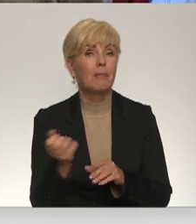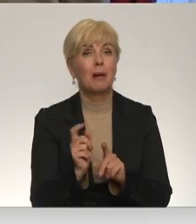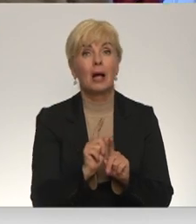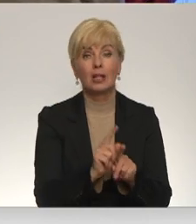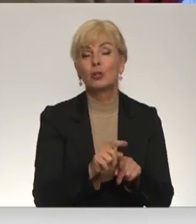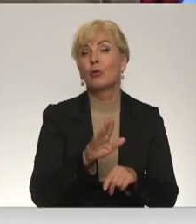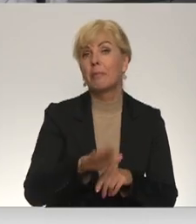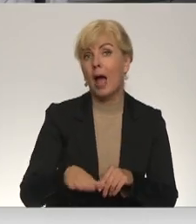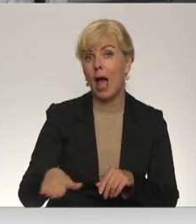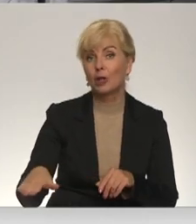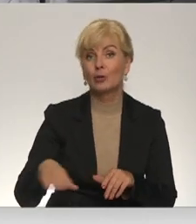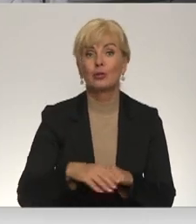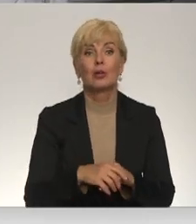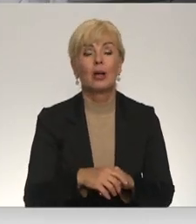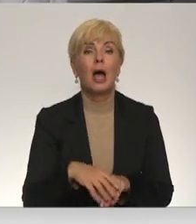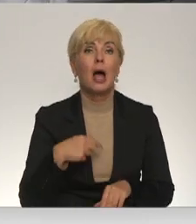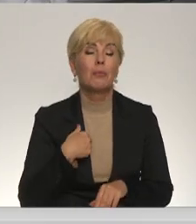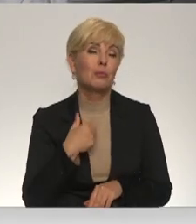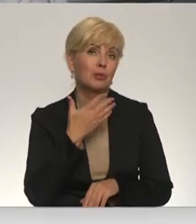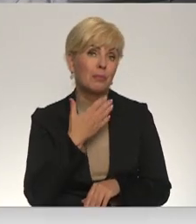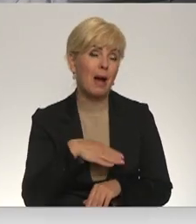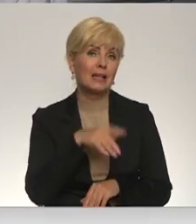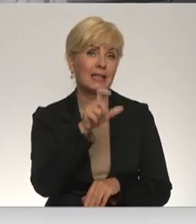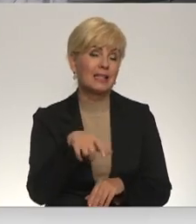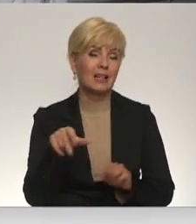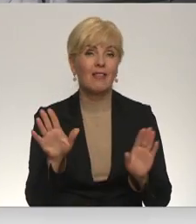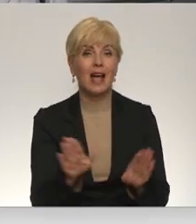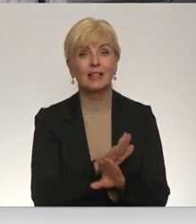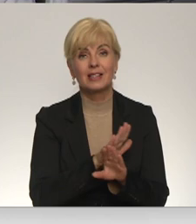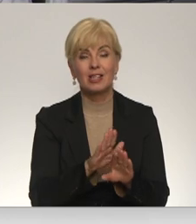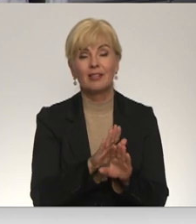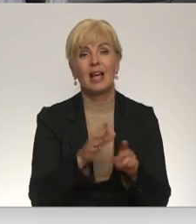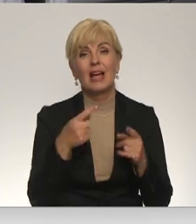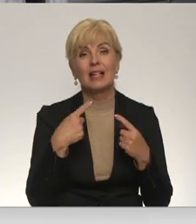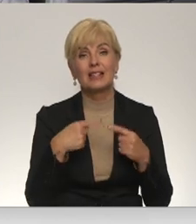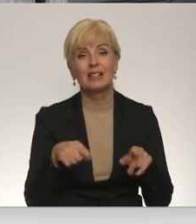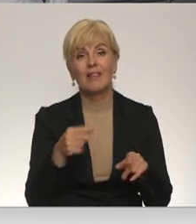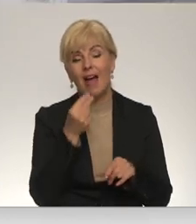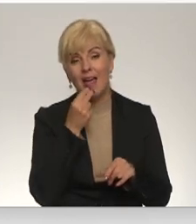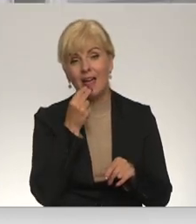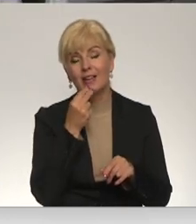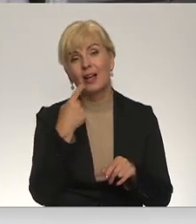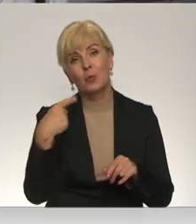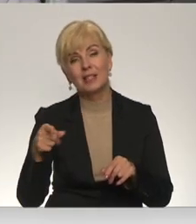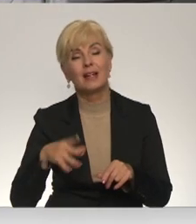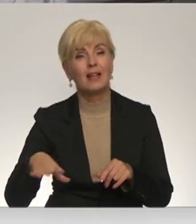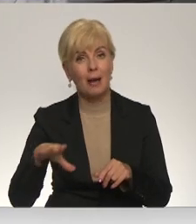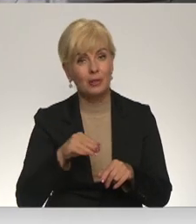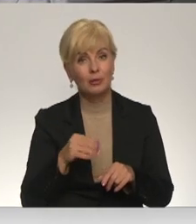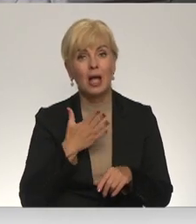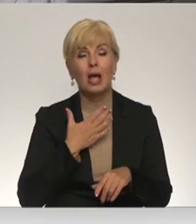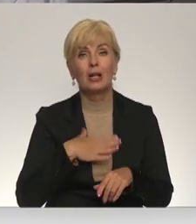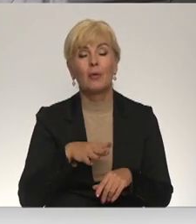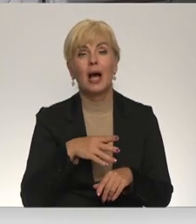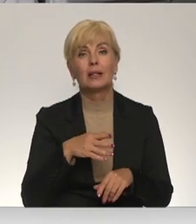arī bērnus. Mums patīk, kā cilvēki dzied, un mēs varam ēst savādāku svētdienas no citām ģimenēm. Mēs gribam ļoti